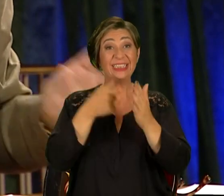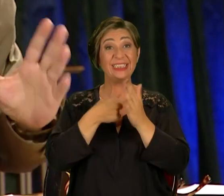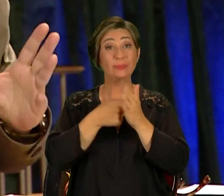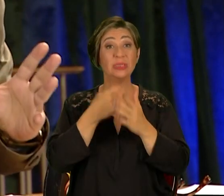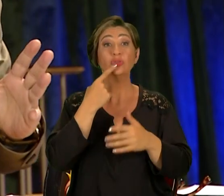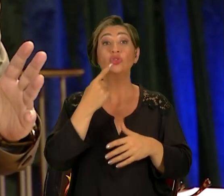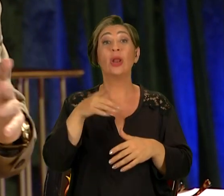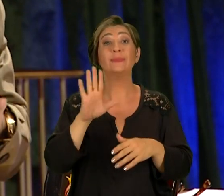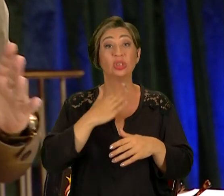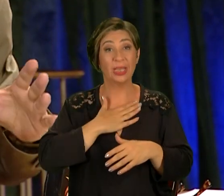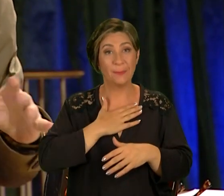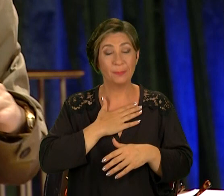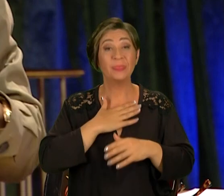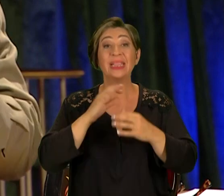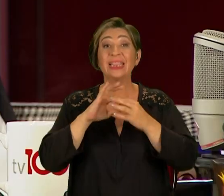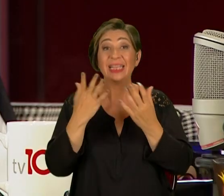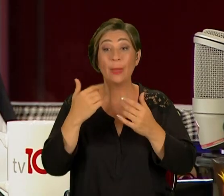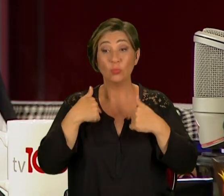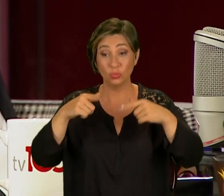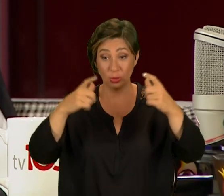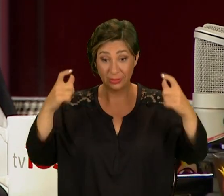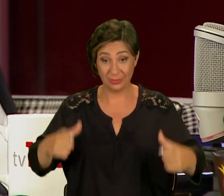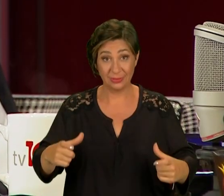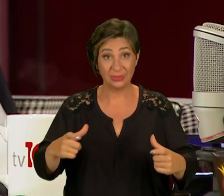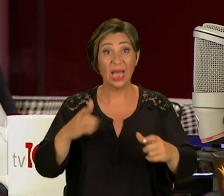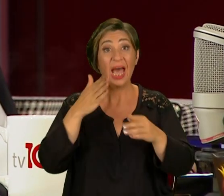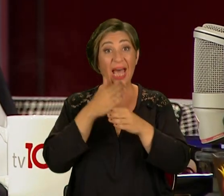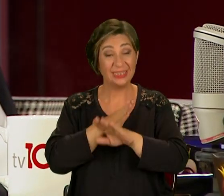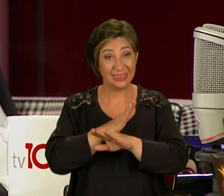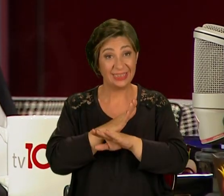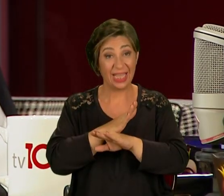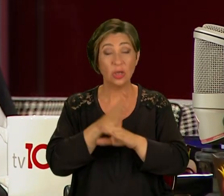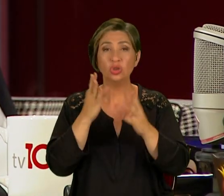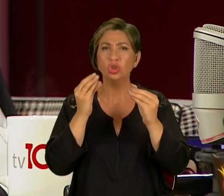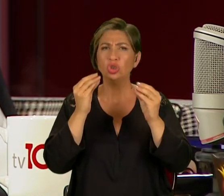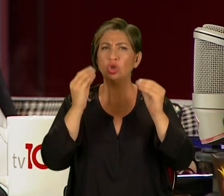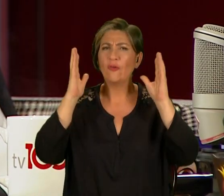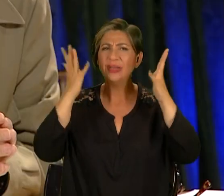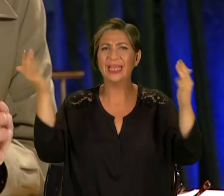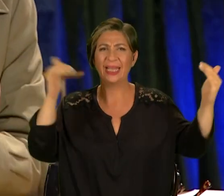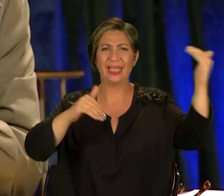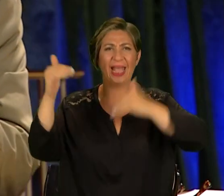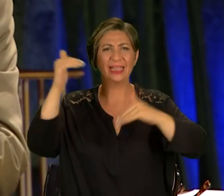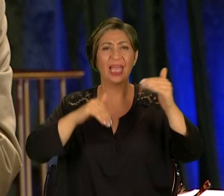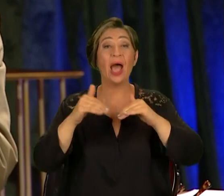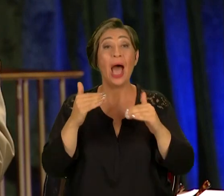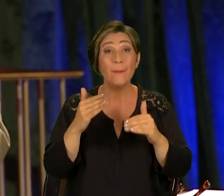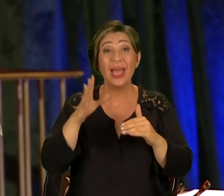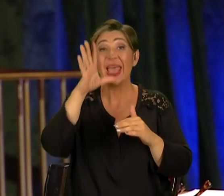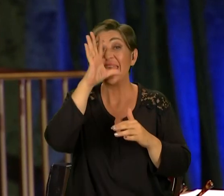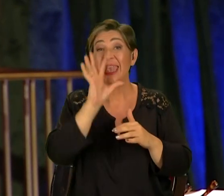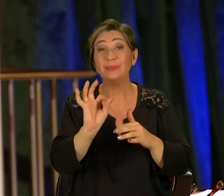isimlerini söylemeyeceğim. Çünkü bizim bu kabaremiz aslında çok kişinin geldiği ama